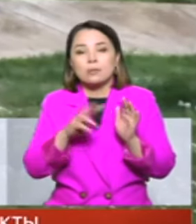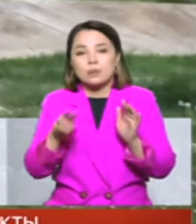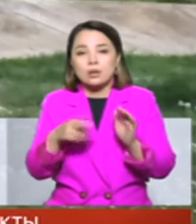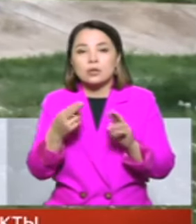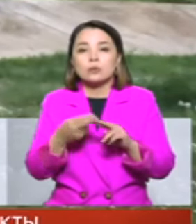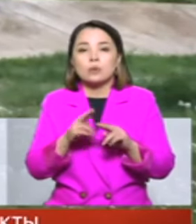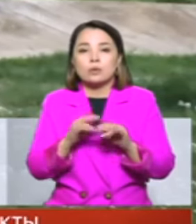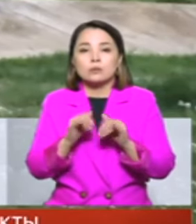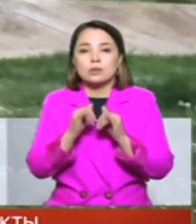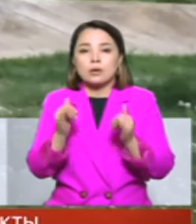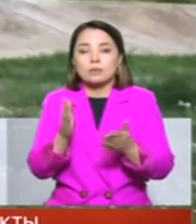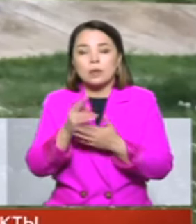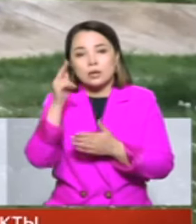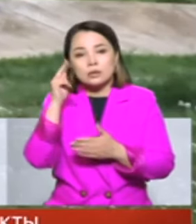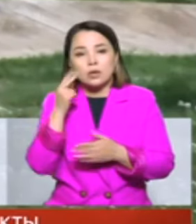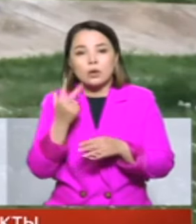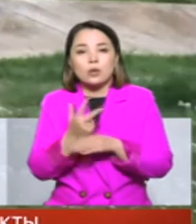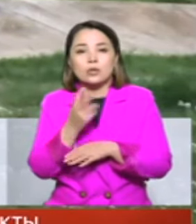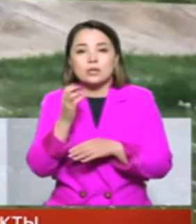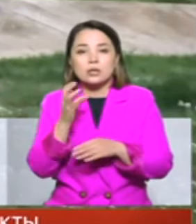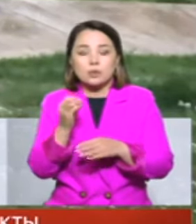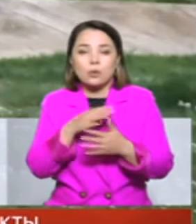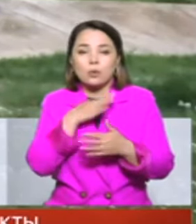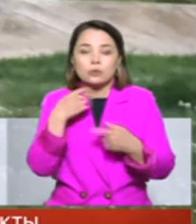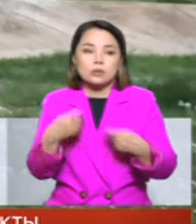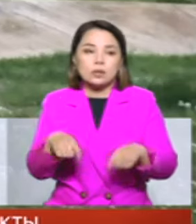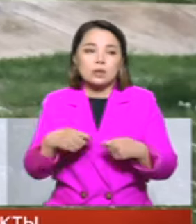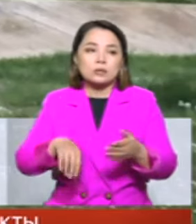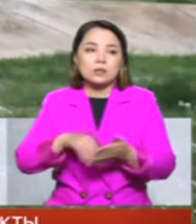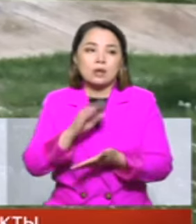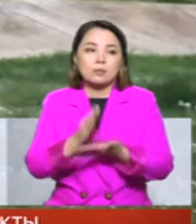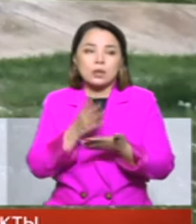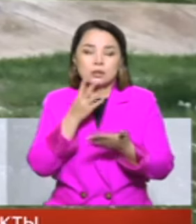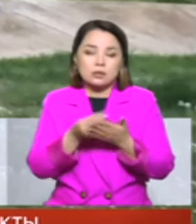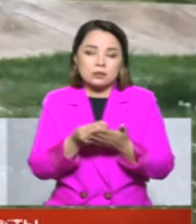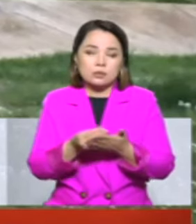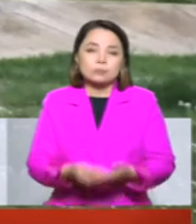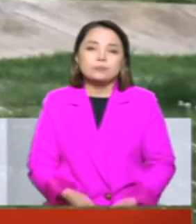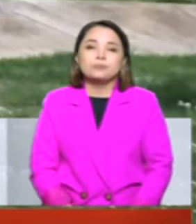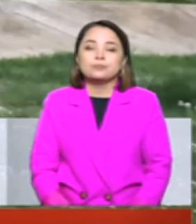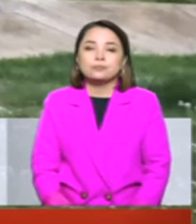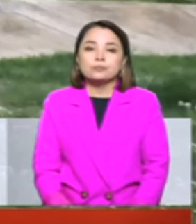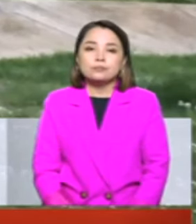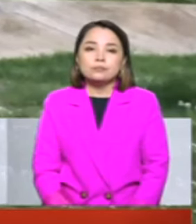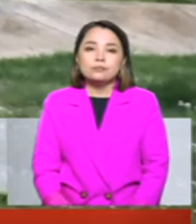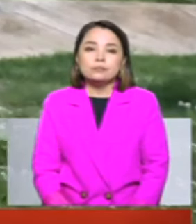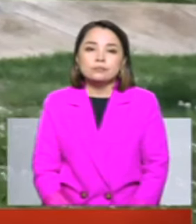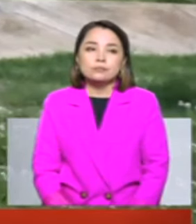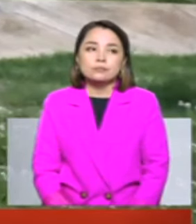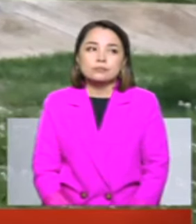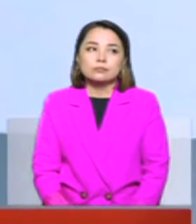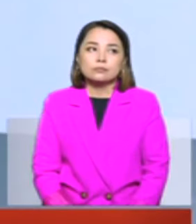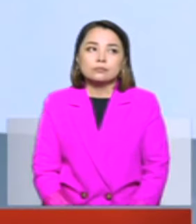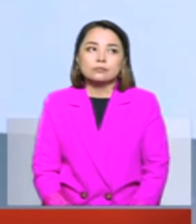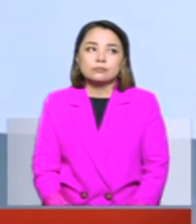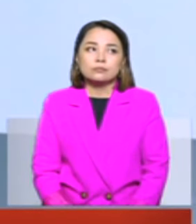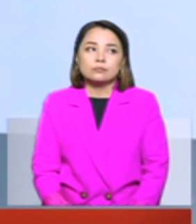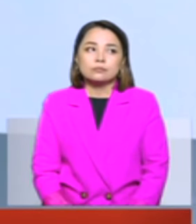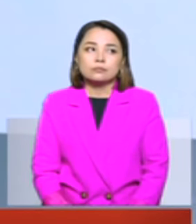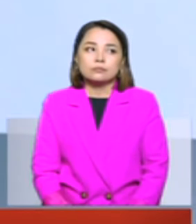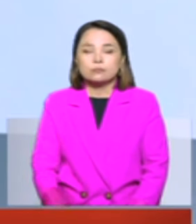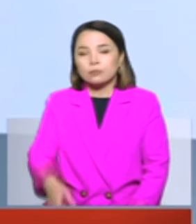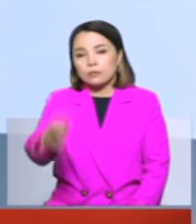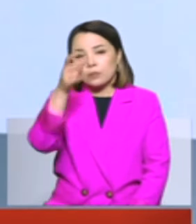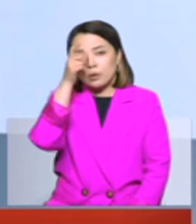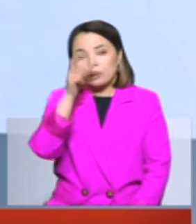жасаған. Яғни Қытайдан 3 есеге жуық көп тауар сатып алған. Жалғас Сәдібекұлы, ақш Вашингтон.